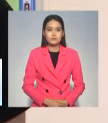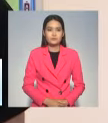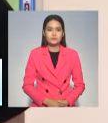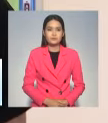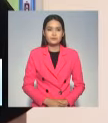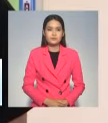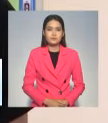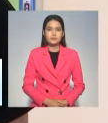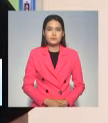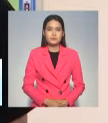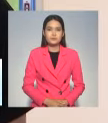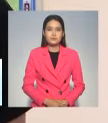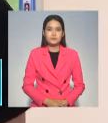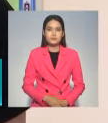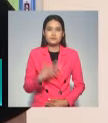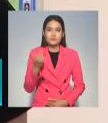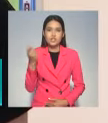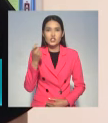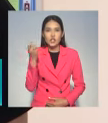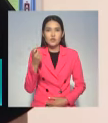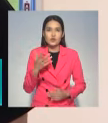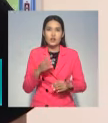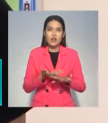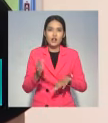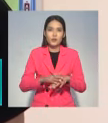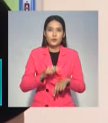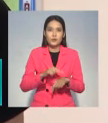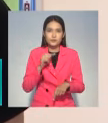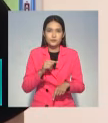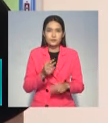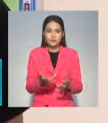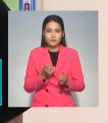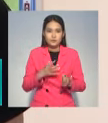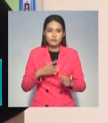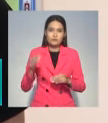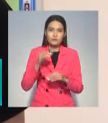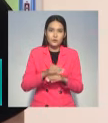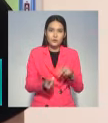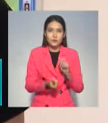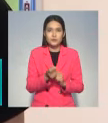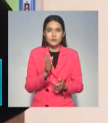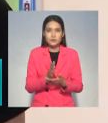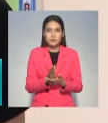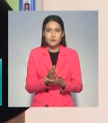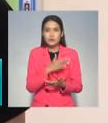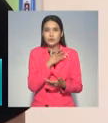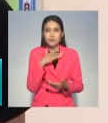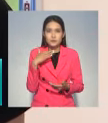Қызымызда қосарланған жарақат болды. Жабық бас ми жарақаты, бас ми шайқалуы. Және де көп